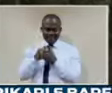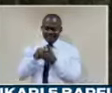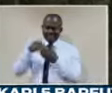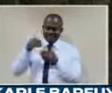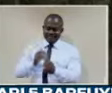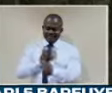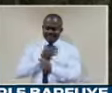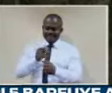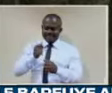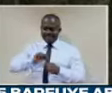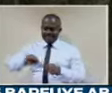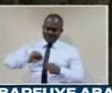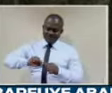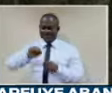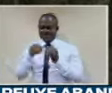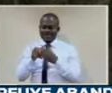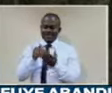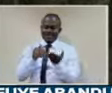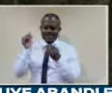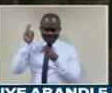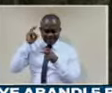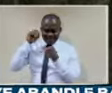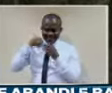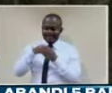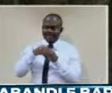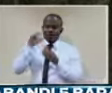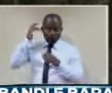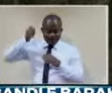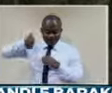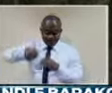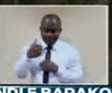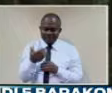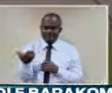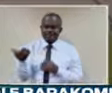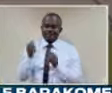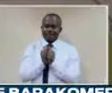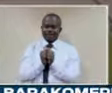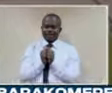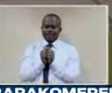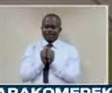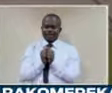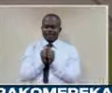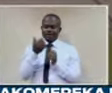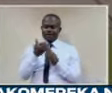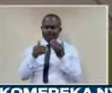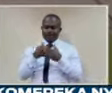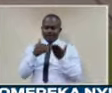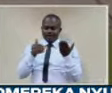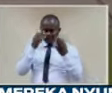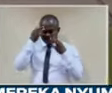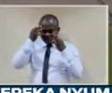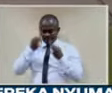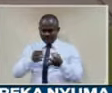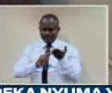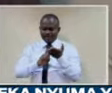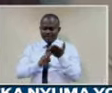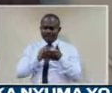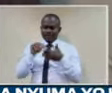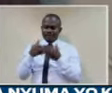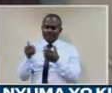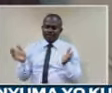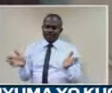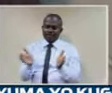kongo w'urukweto nize ko aho muri basabye kugena mu kongo neza cyane. Uyu musore muri iki gihe yahisemo kujya ayifashisha